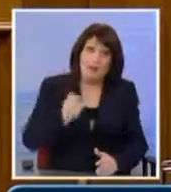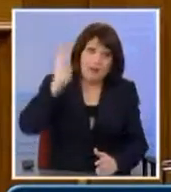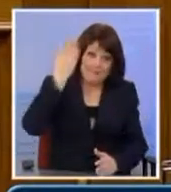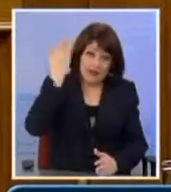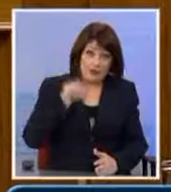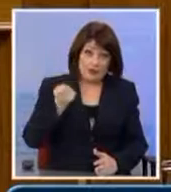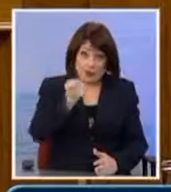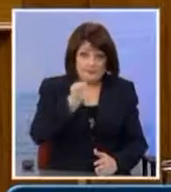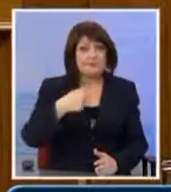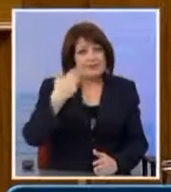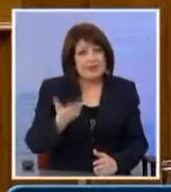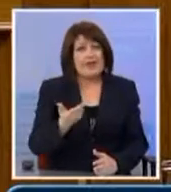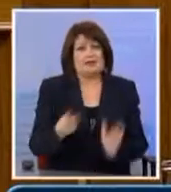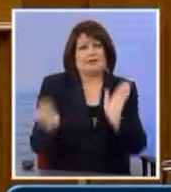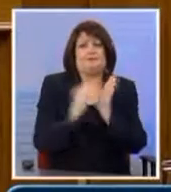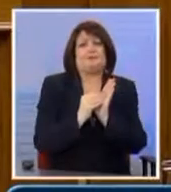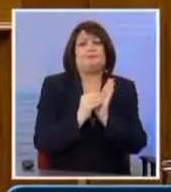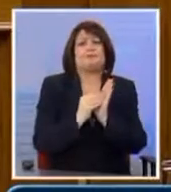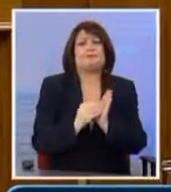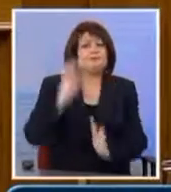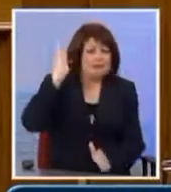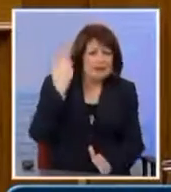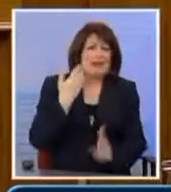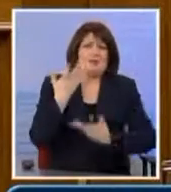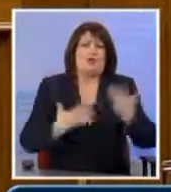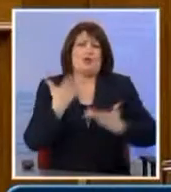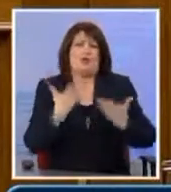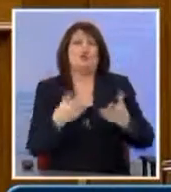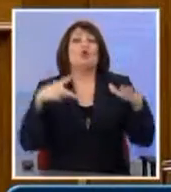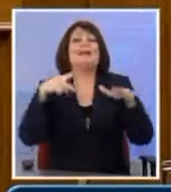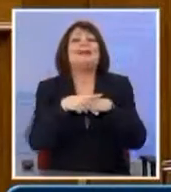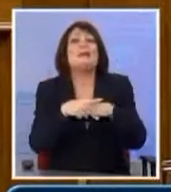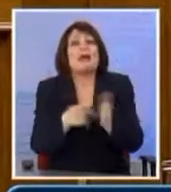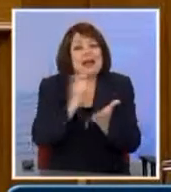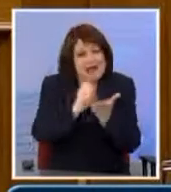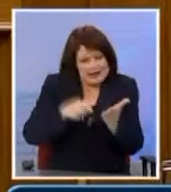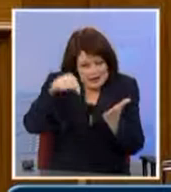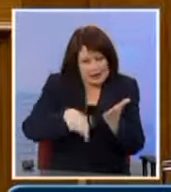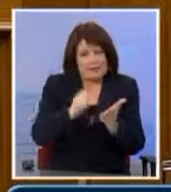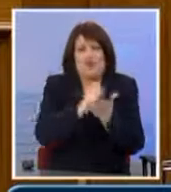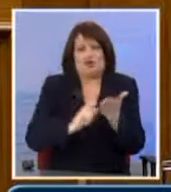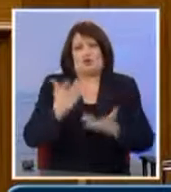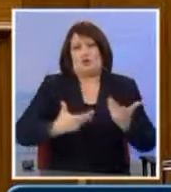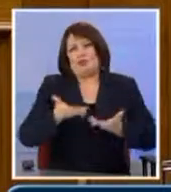παρελθόν, δημοσιονομικά πάνε στο παρελθόν. Ταμιακά γράφονται φέτος.